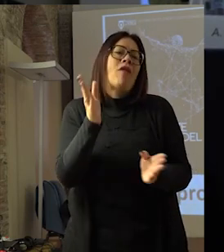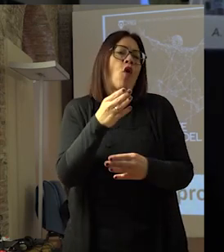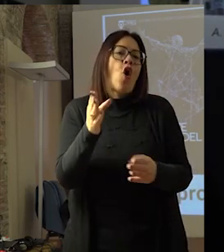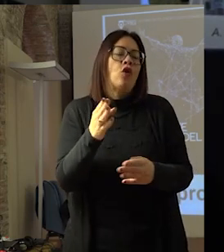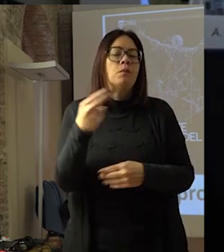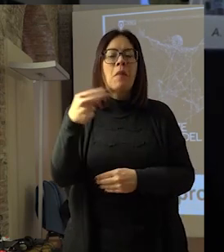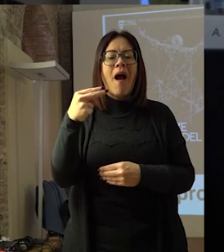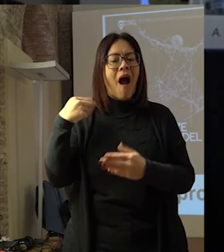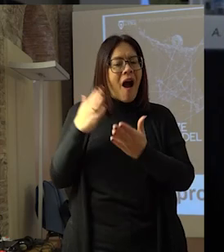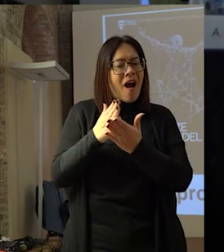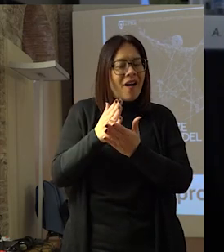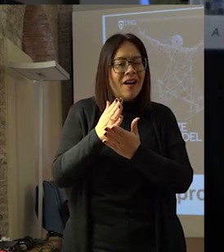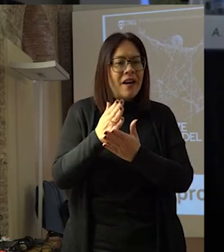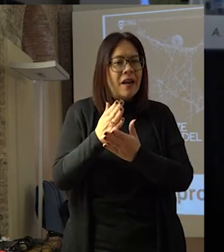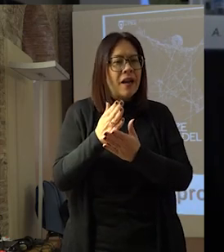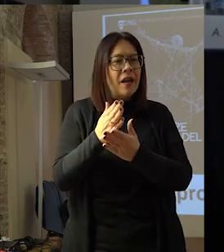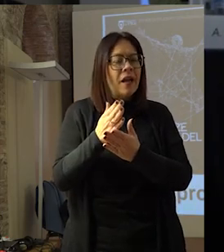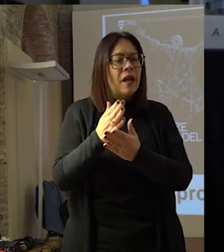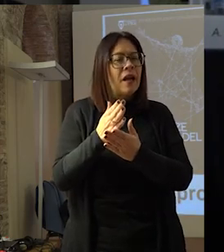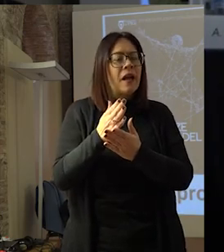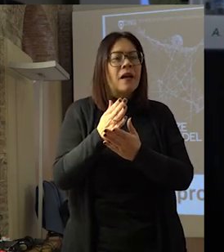anni, ricevo